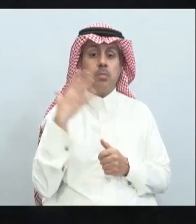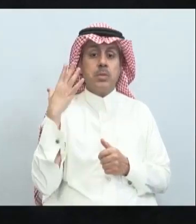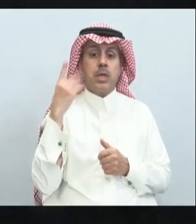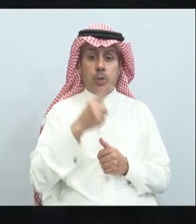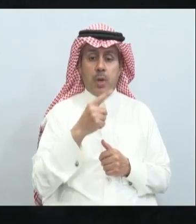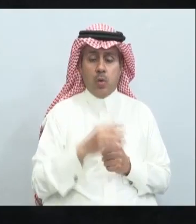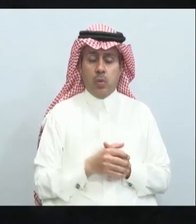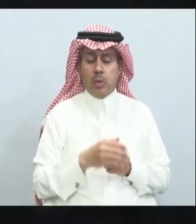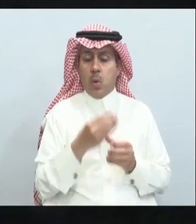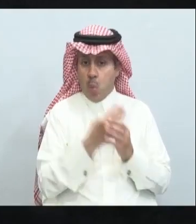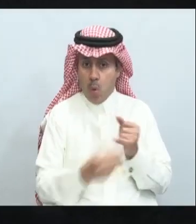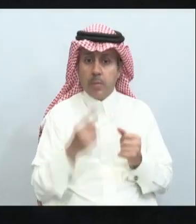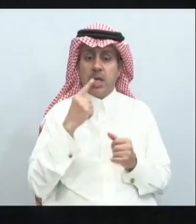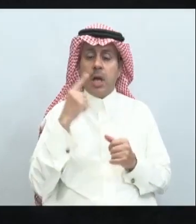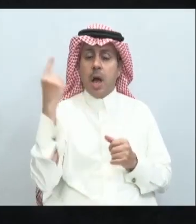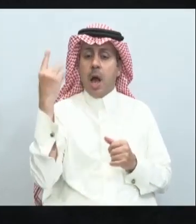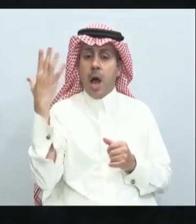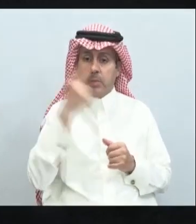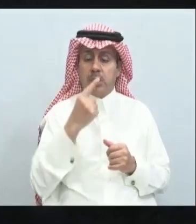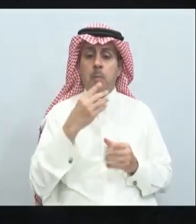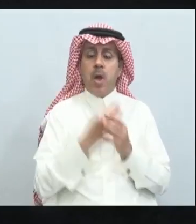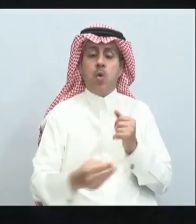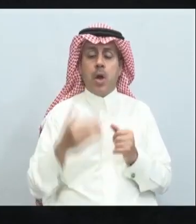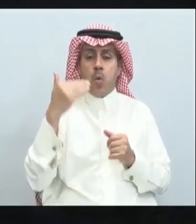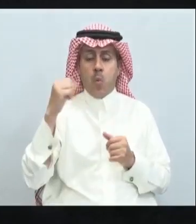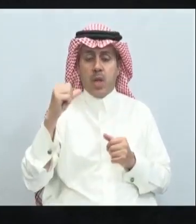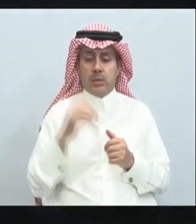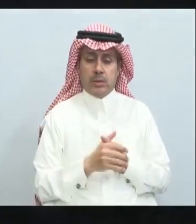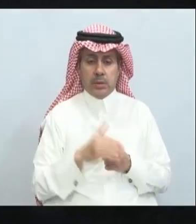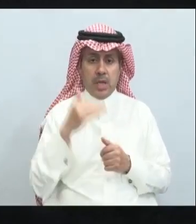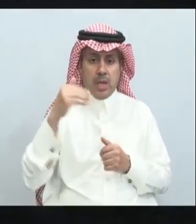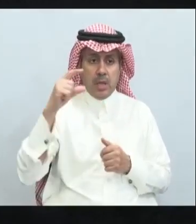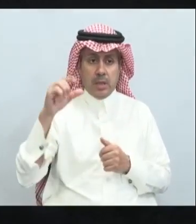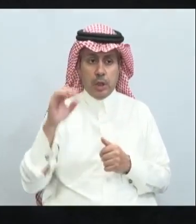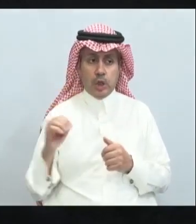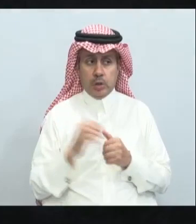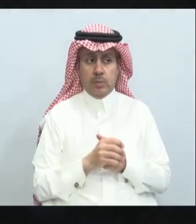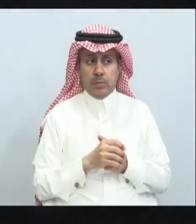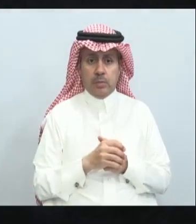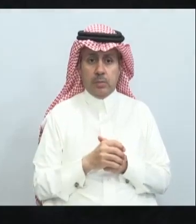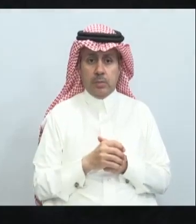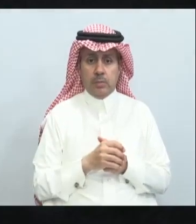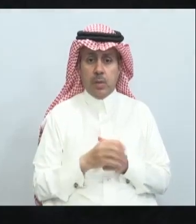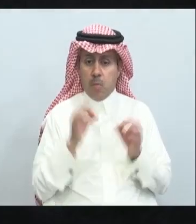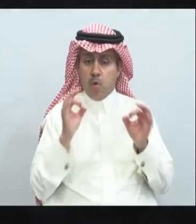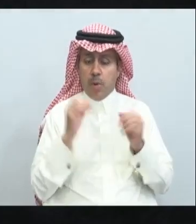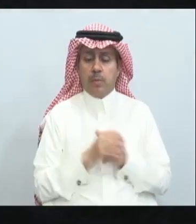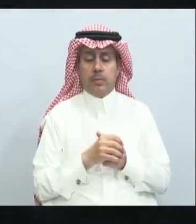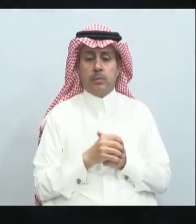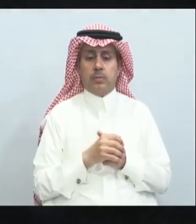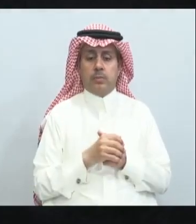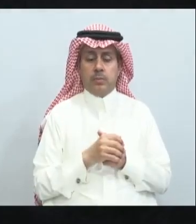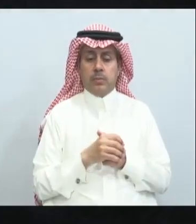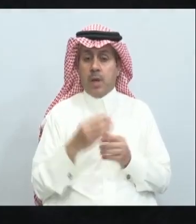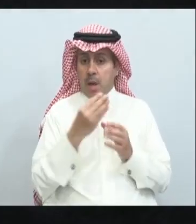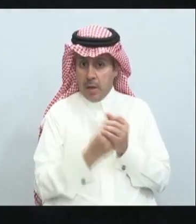مليون طفل خديج يولد وبالتالي قالوا يعني لوجود هذه البنوك يعني راوه حاجه لهذه لهؤلاء